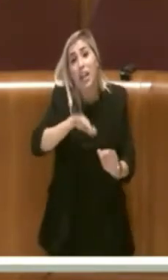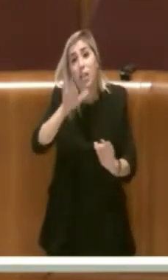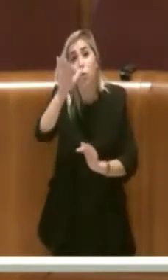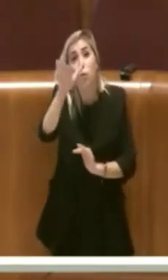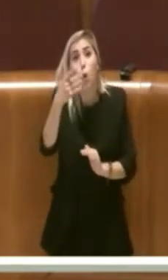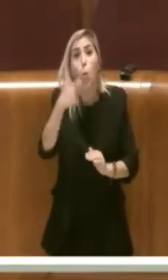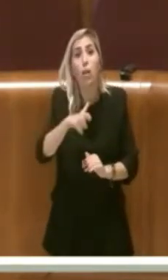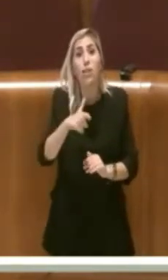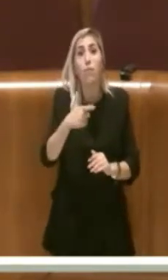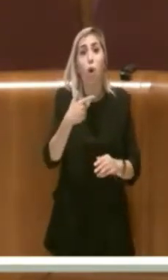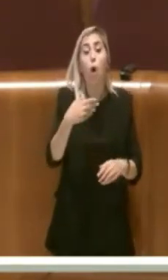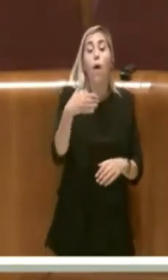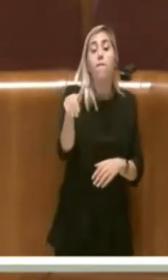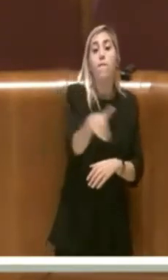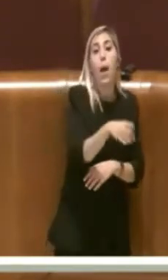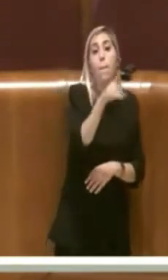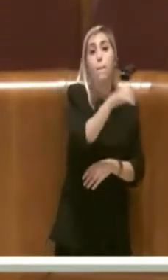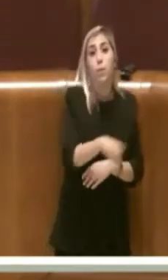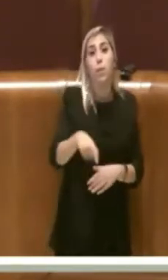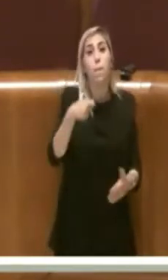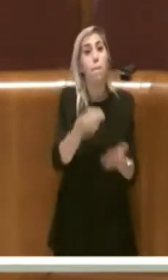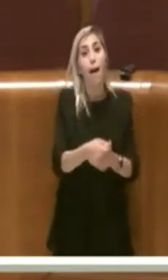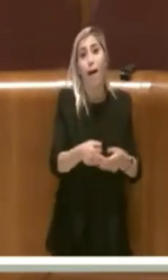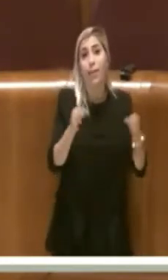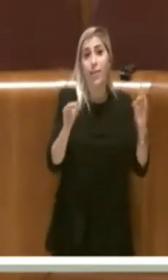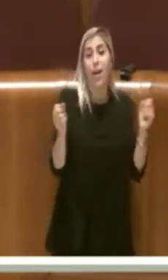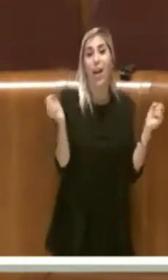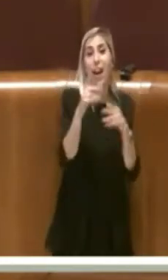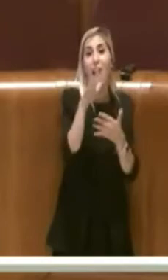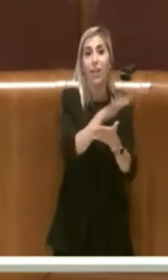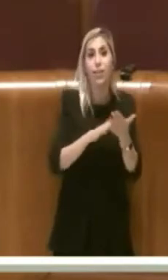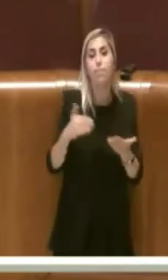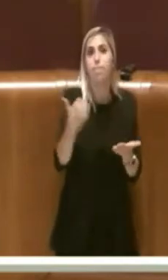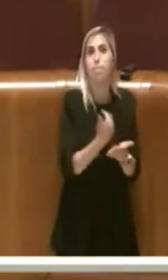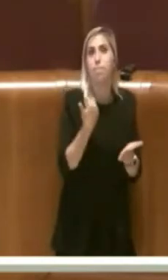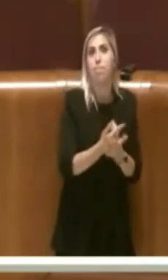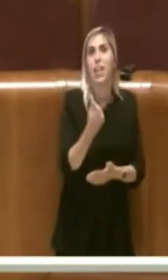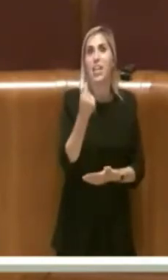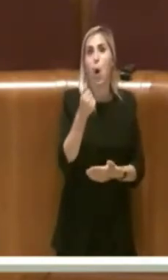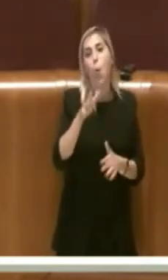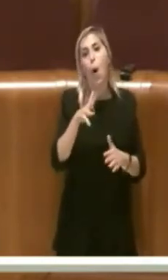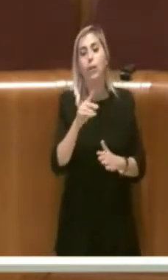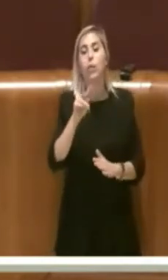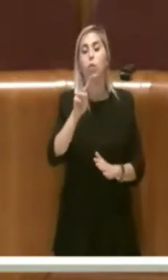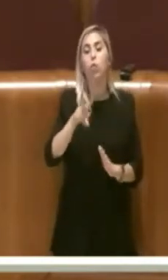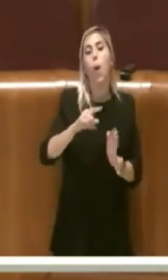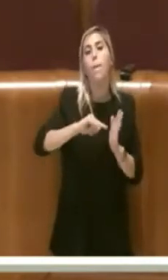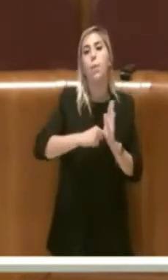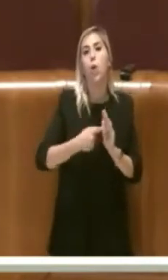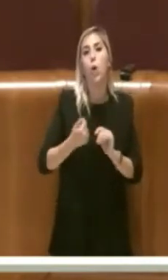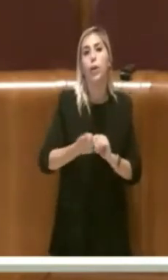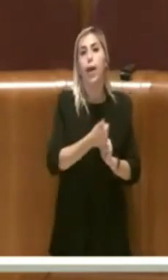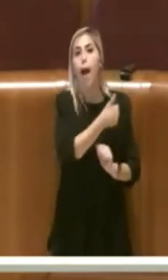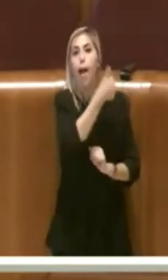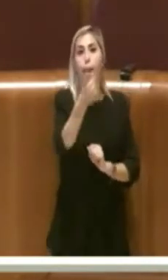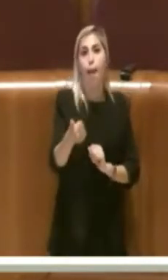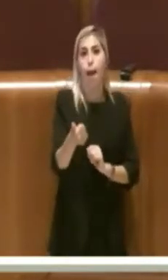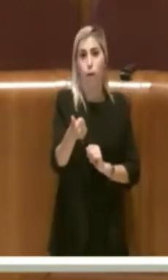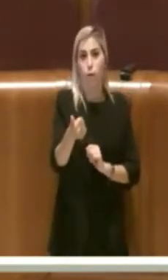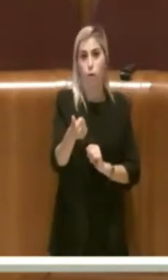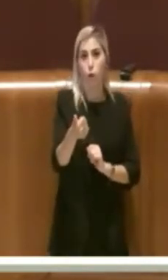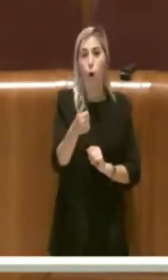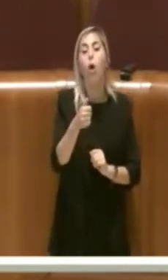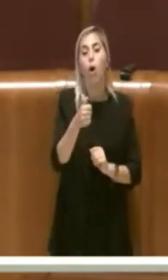sia l'immobile di via Vetroselli, costo zero, risparmiando molti molti soldi, quasi 2 milioni di euro l'anno, e per quanto riguarda il